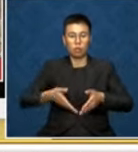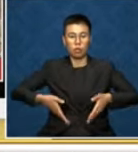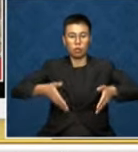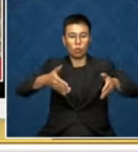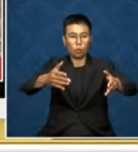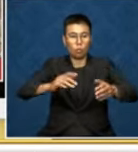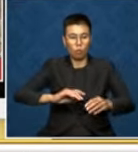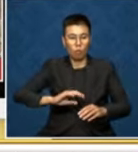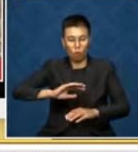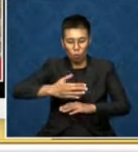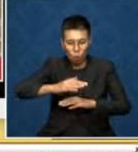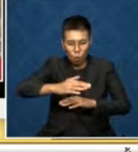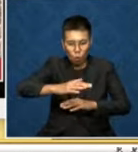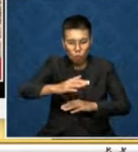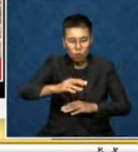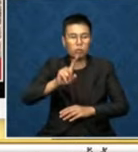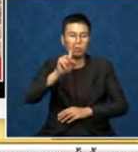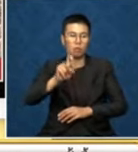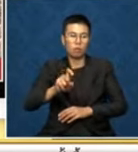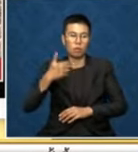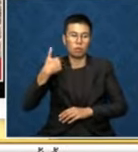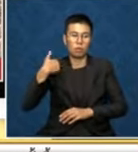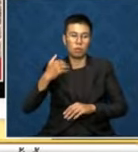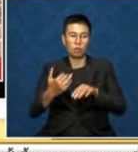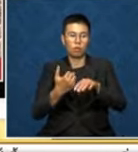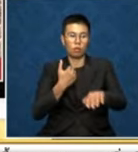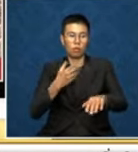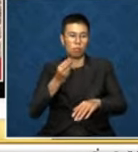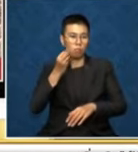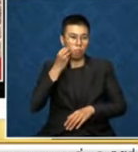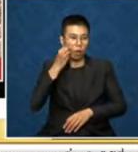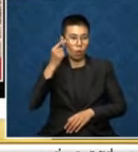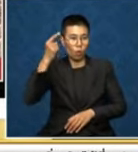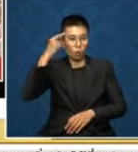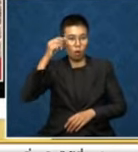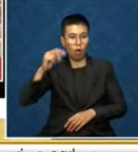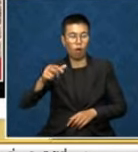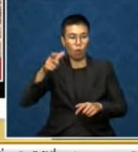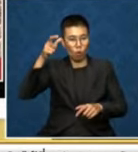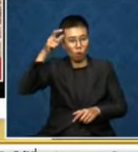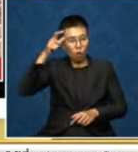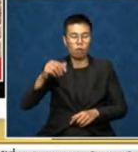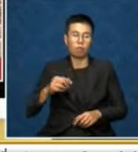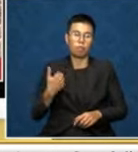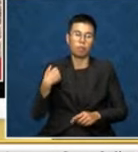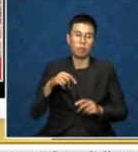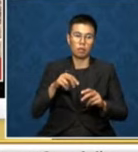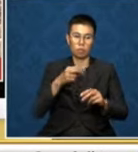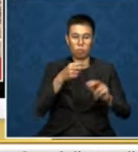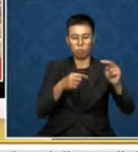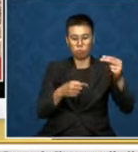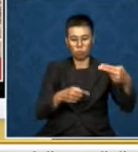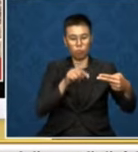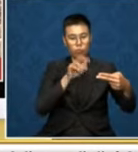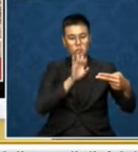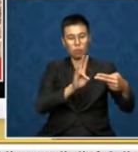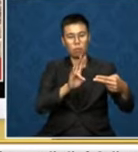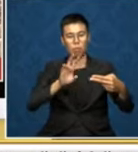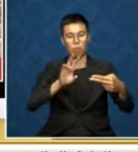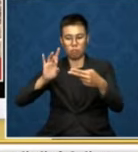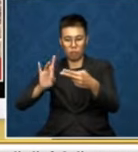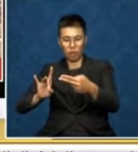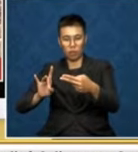ง300เมตร4ถนนเส้นบ้านหัวงัวตำบลยางตลาดหมู่7หมู่8เชื่อมไปตำบลอุ่มเม่า